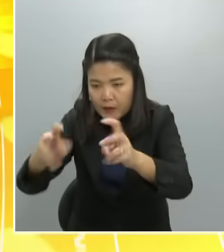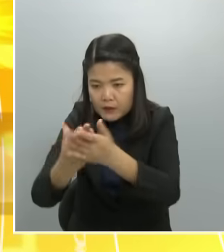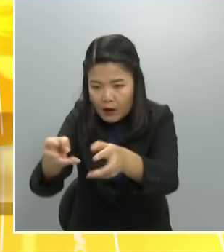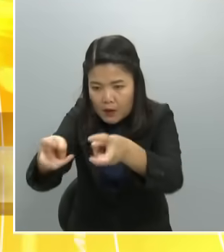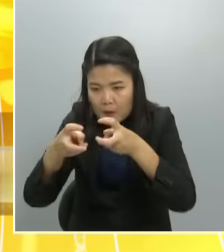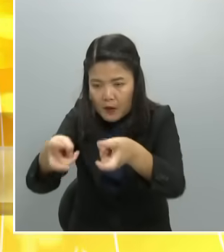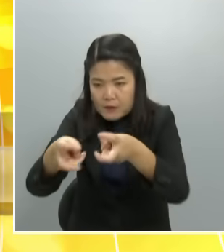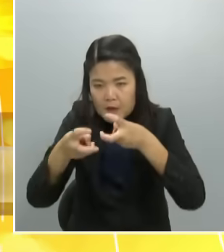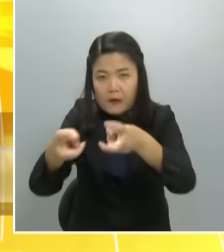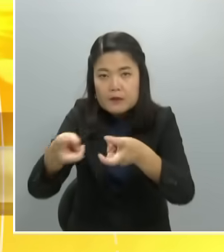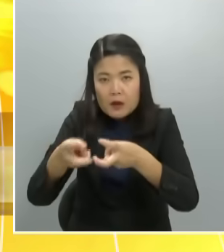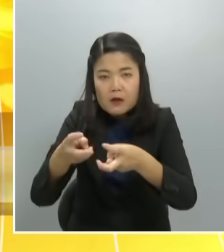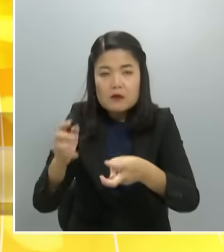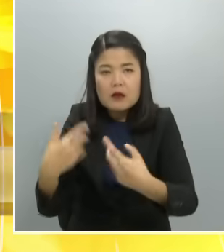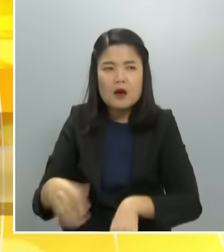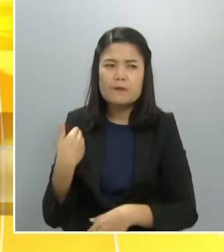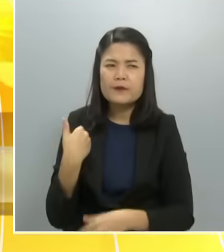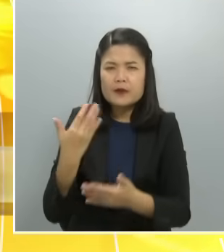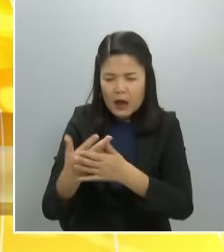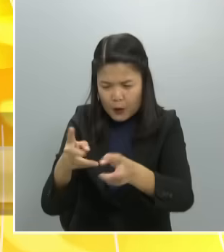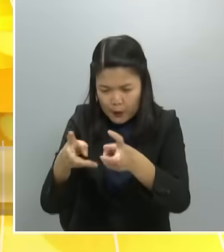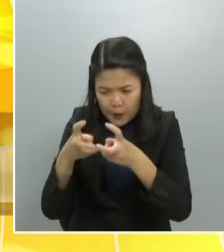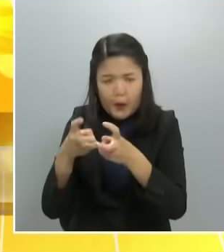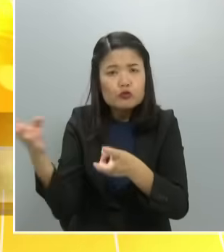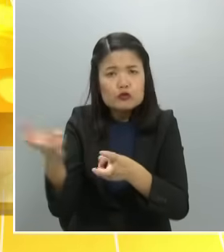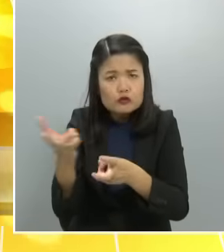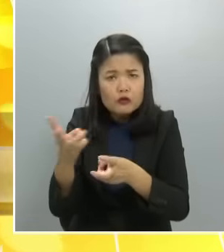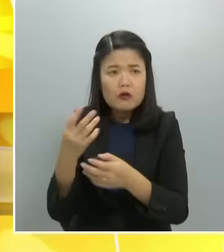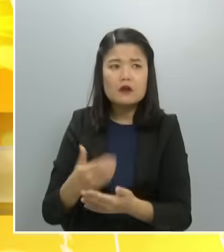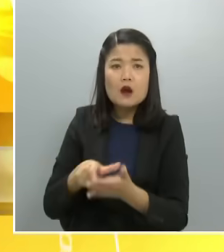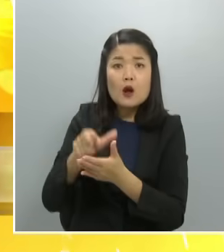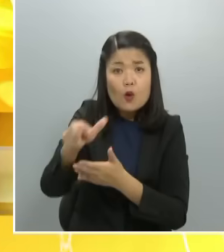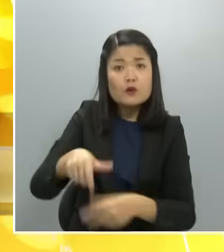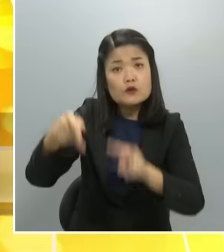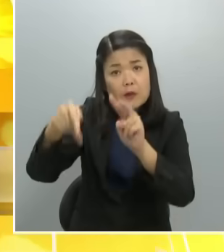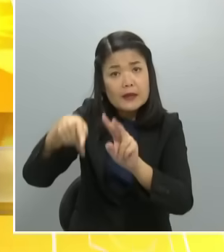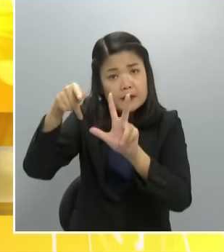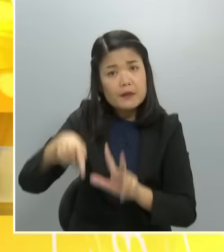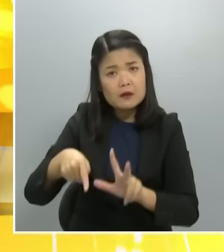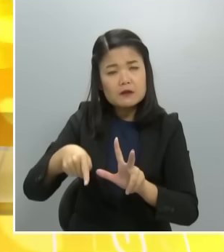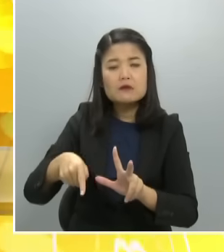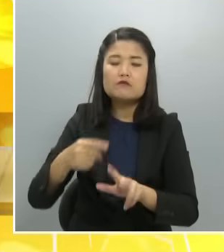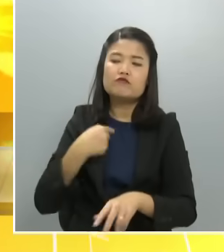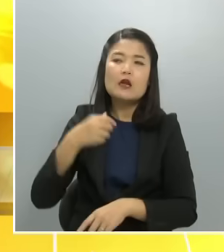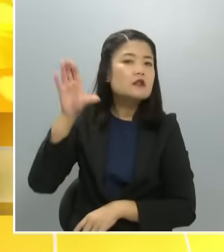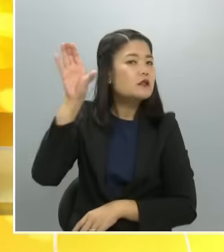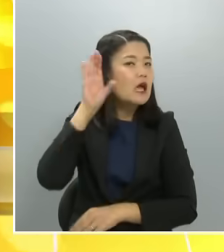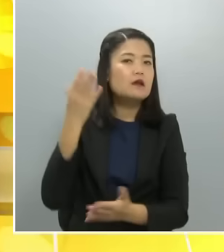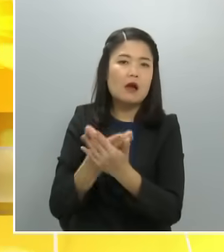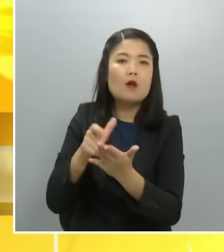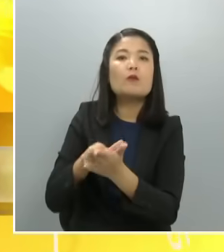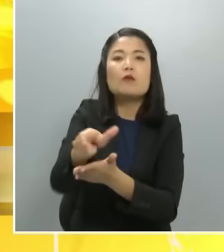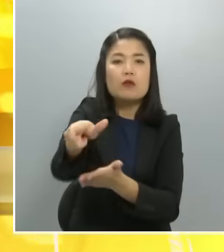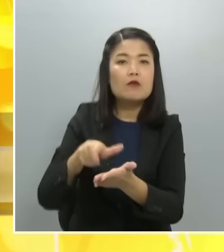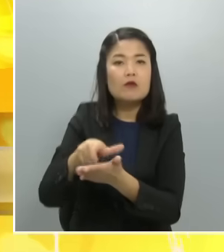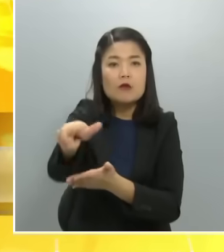พอเราทำเสร็จเขาบอกว่ามันยังได้ทีละน้อยๆเราโอนสัก 2-3,000 ไปได้เรื่อยๆไหมเราก็เชื่อเราก็เลยโอนเข้าไปครับพอโ